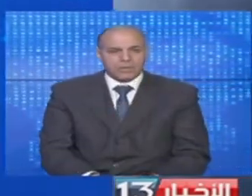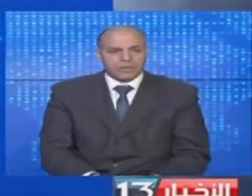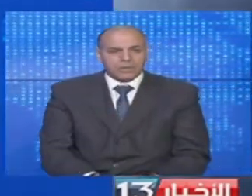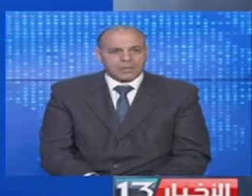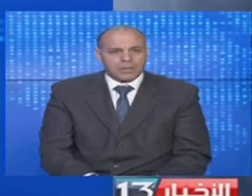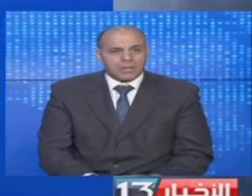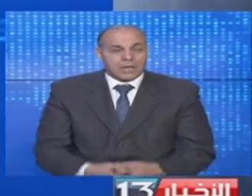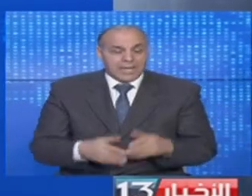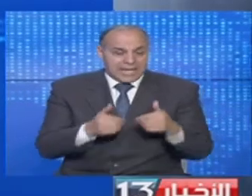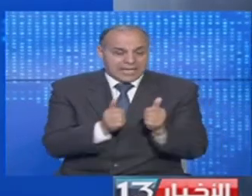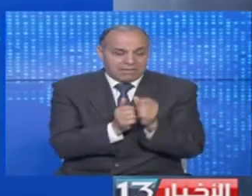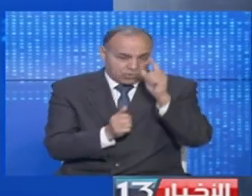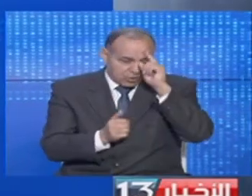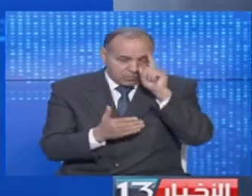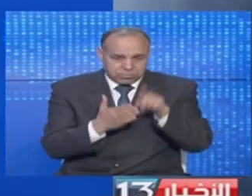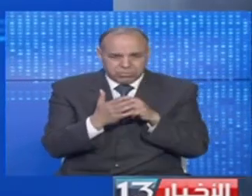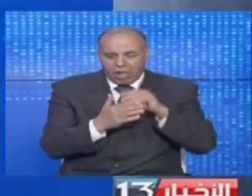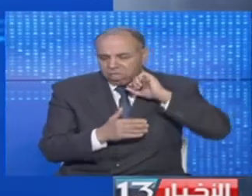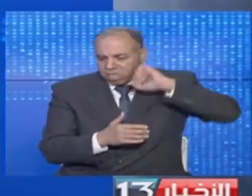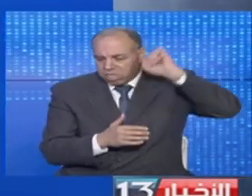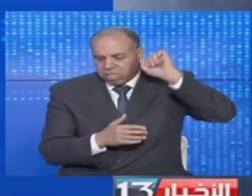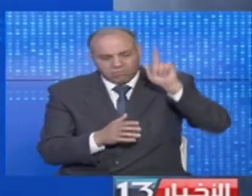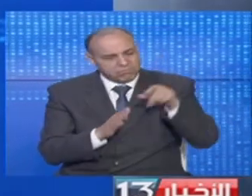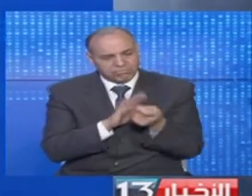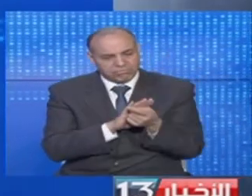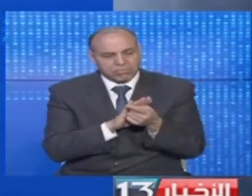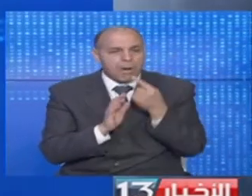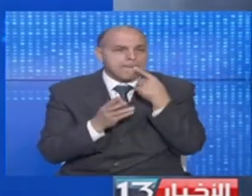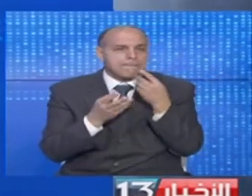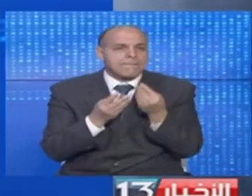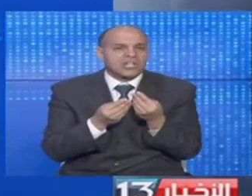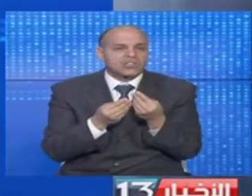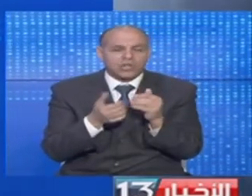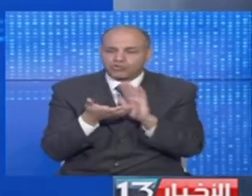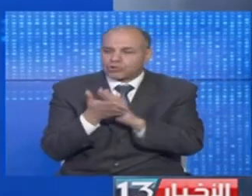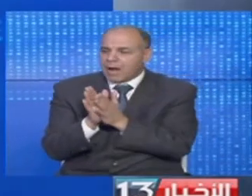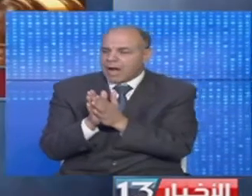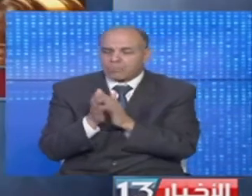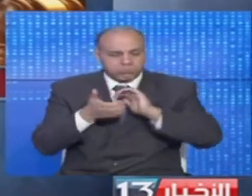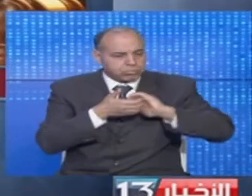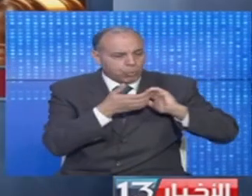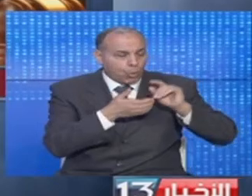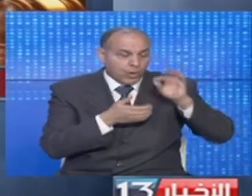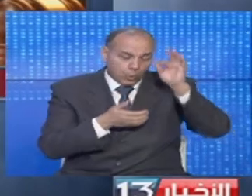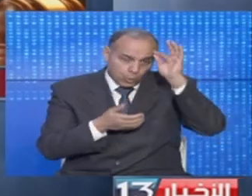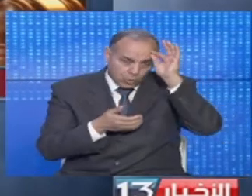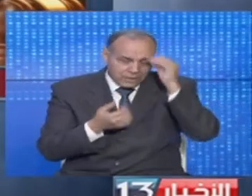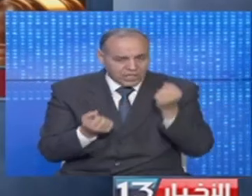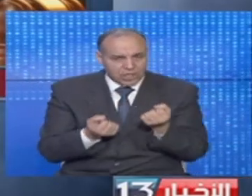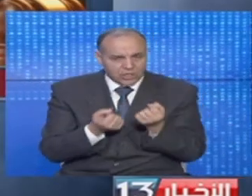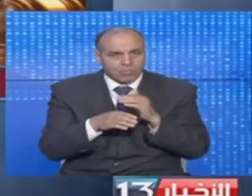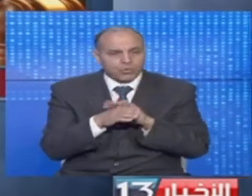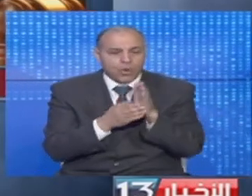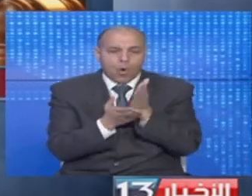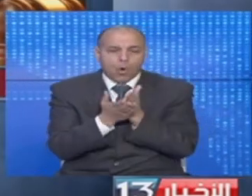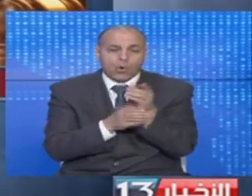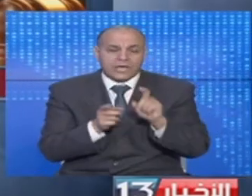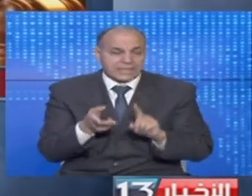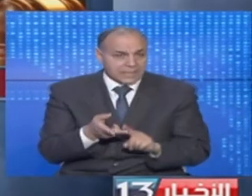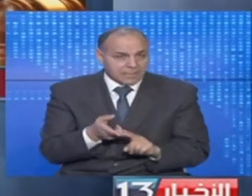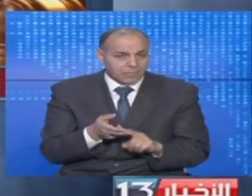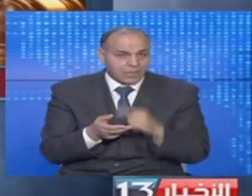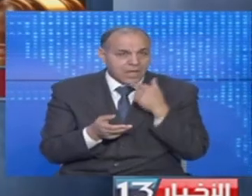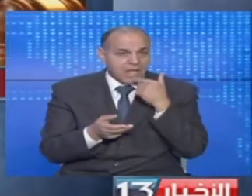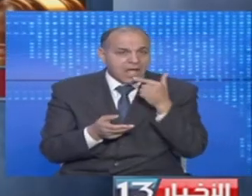وجه الائتلاف التونسي لإلغاء عقوبة الإعدام إلى جانب عدد من الجمعيات والمنظمات التونسية الناشطة في مجال حقوق